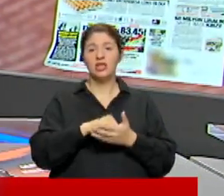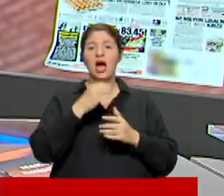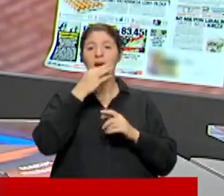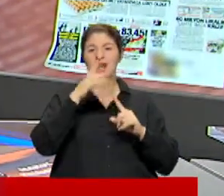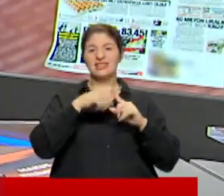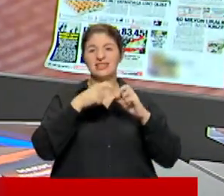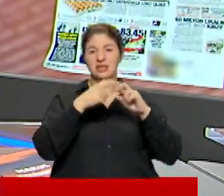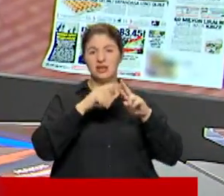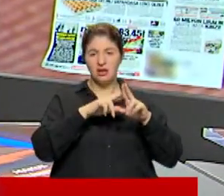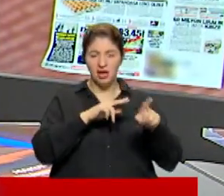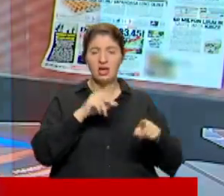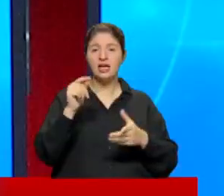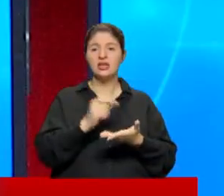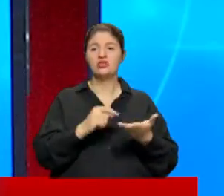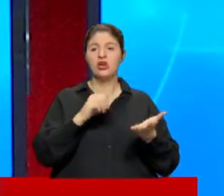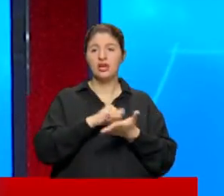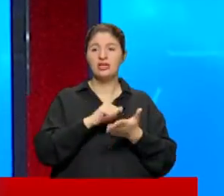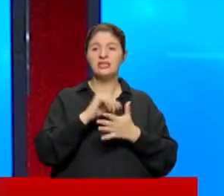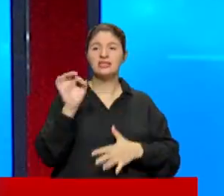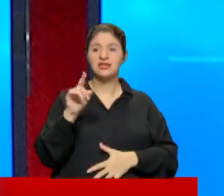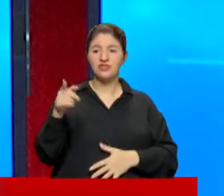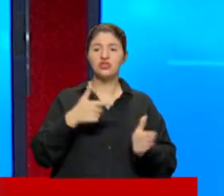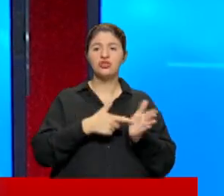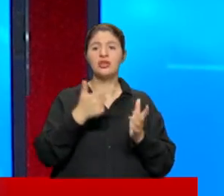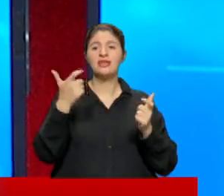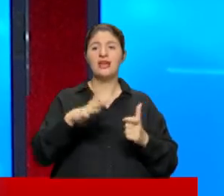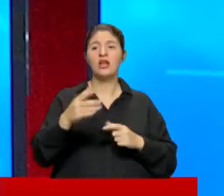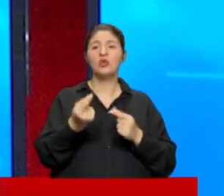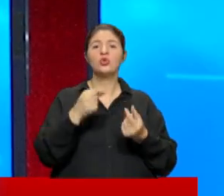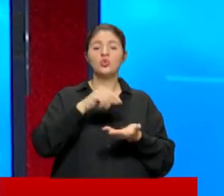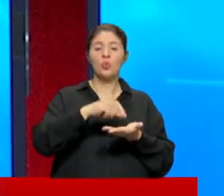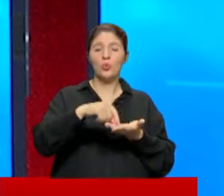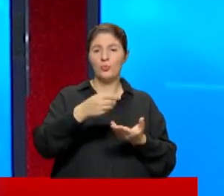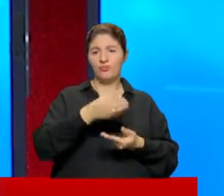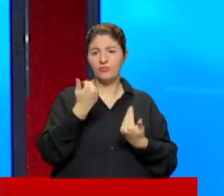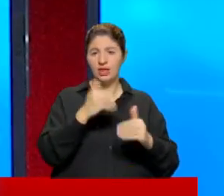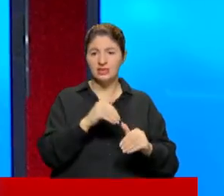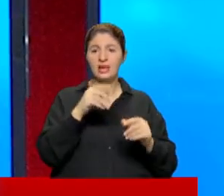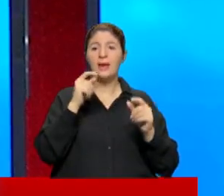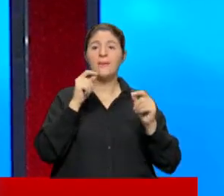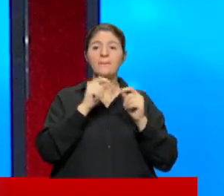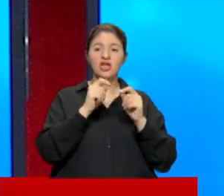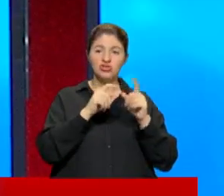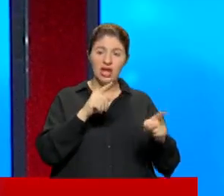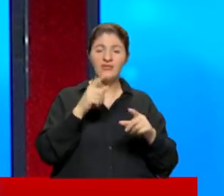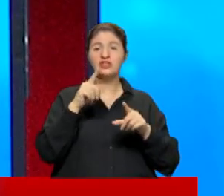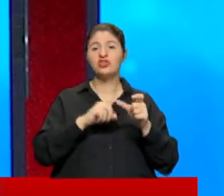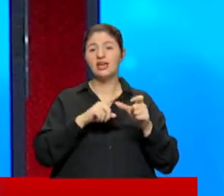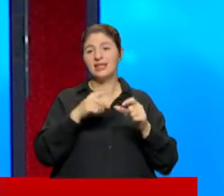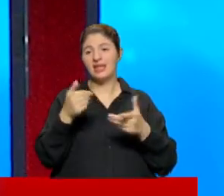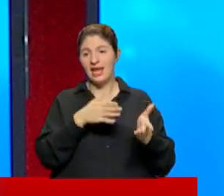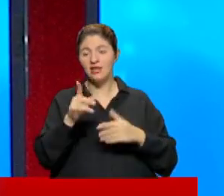traktı yazıyor gazetesi Silivri'de Çiftçilere yerli tohum desteği Silivri Belediyesi beyciler ve çayırdere'de